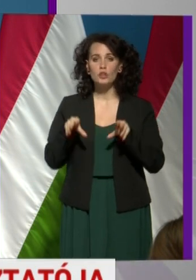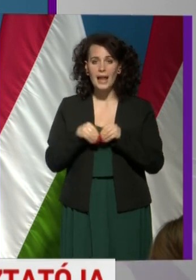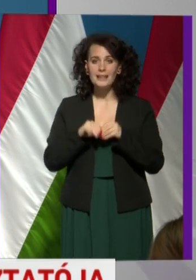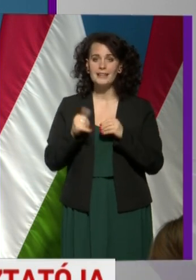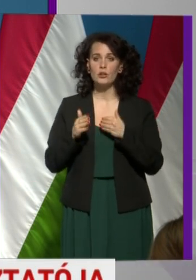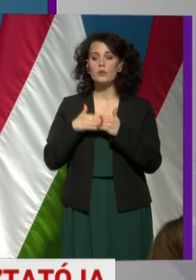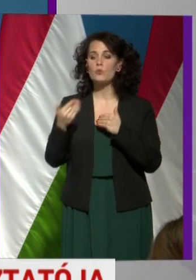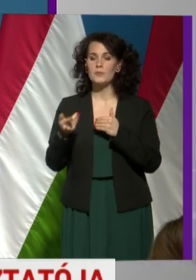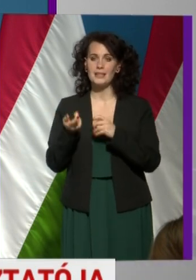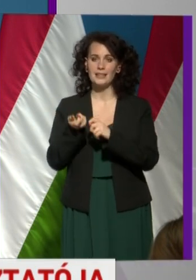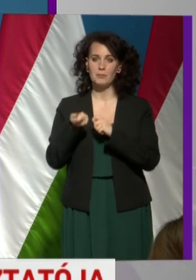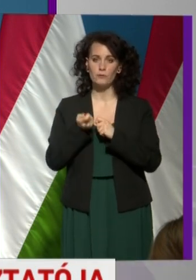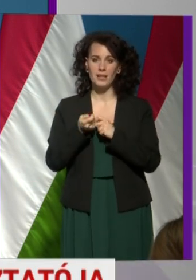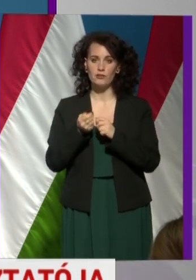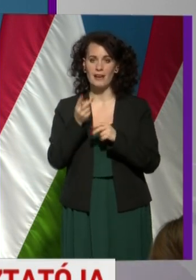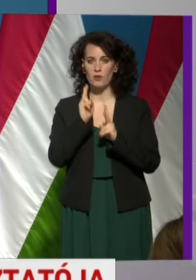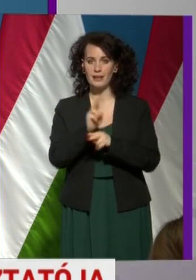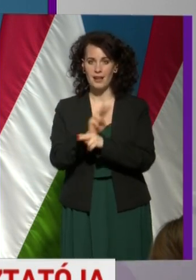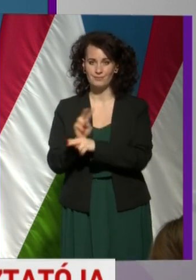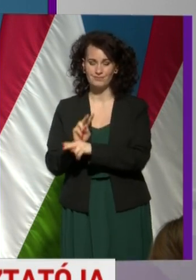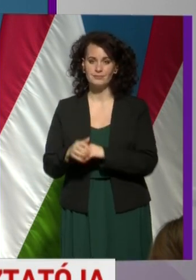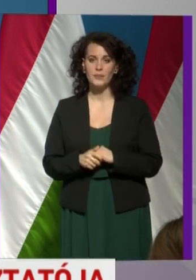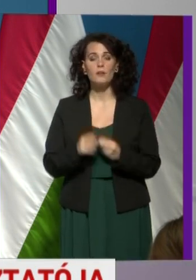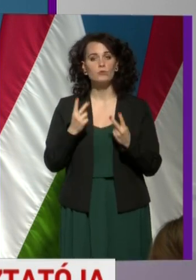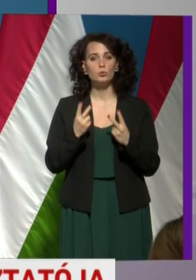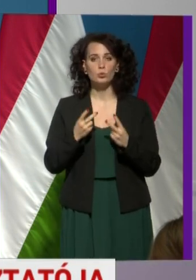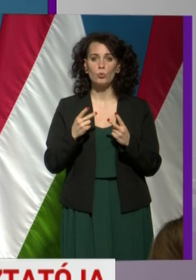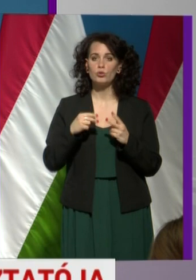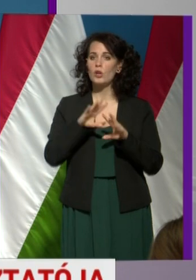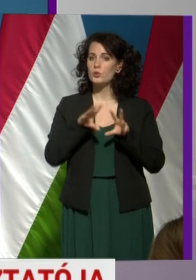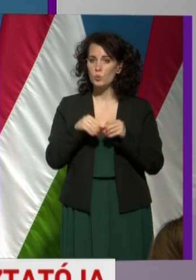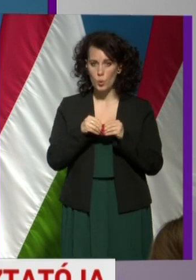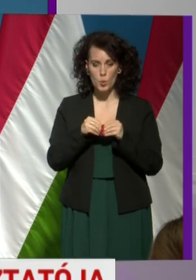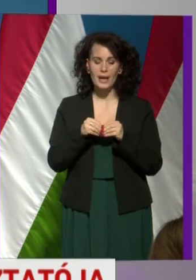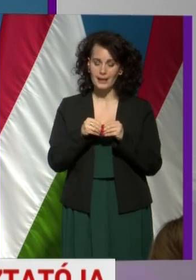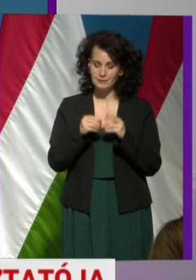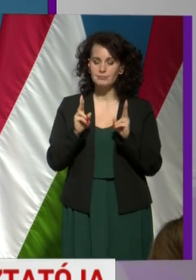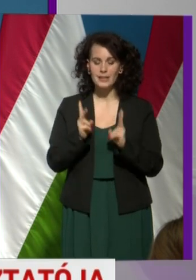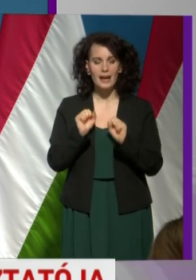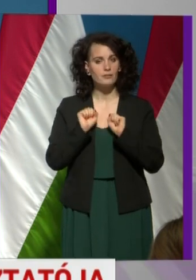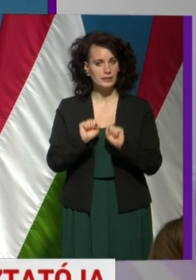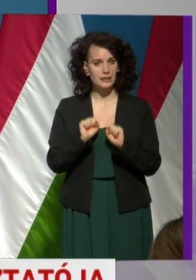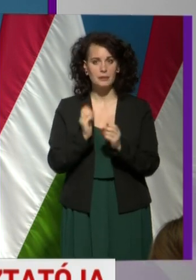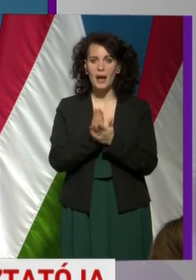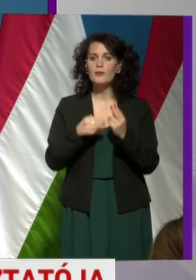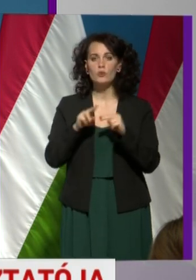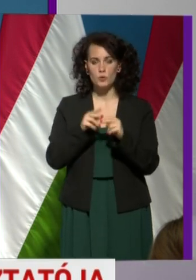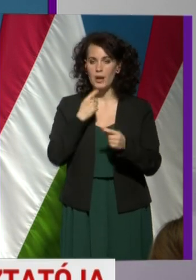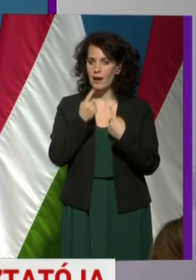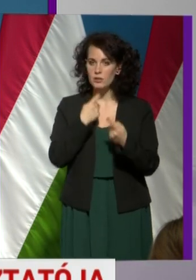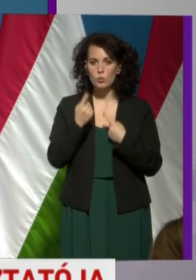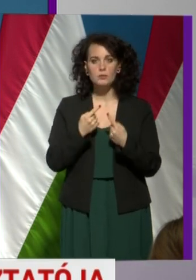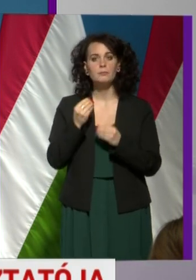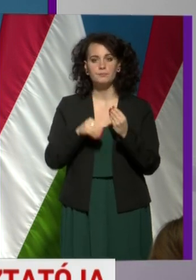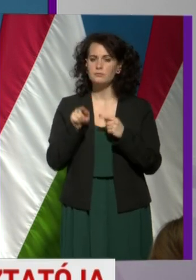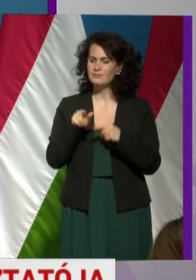szomszédok bevonásával. Fontos az, hogy a nagyszülőket most is védjük, többször elhangzott ezen a tájékoztatón, ők a